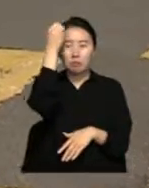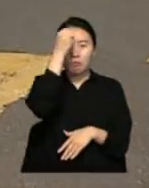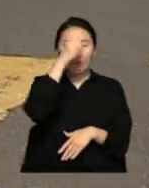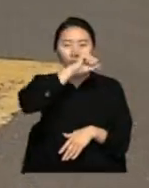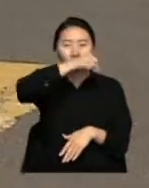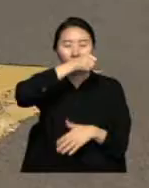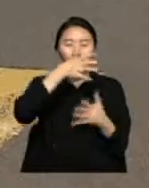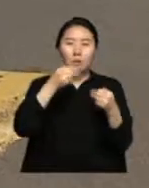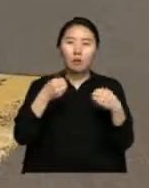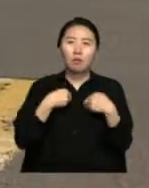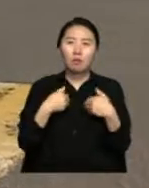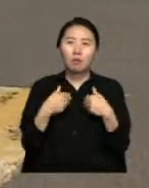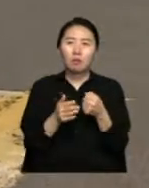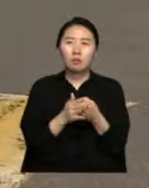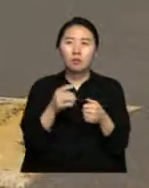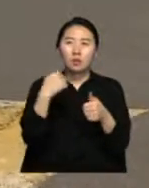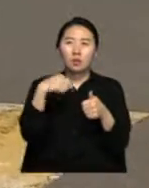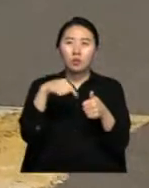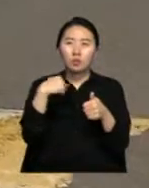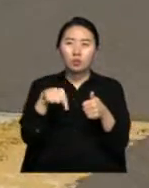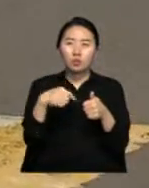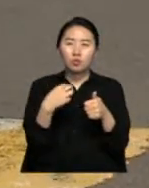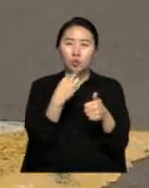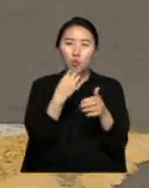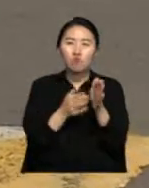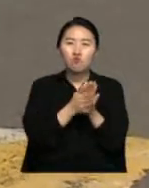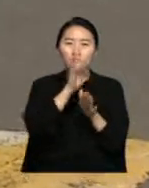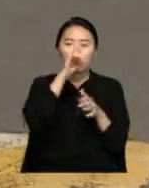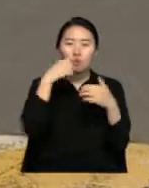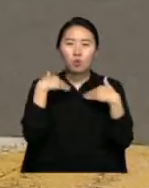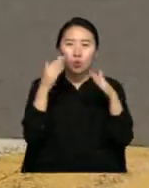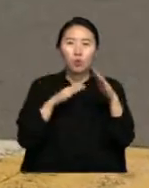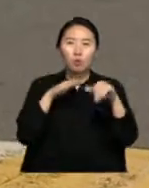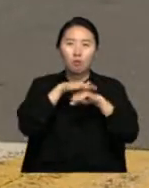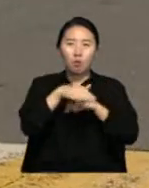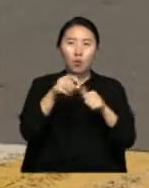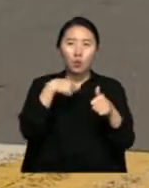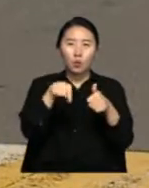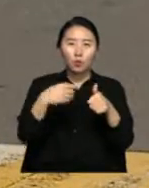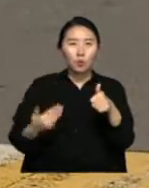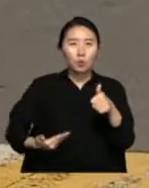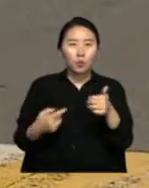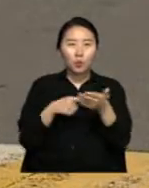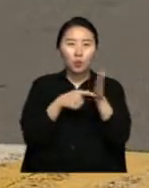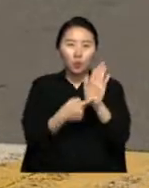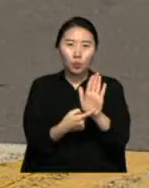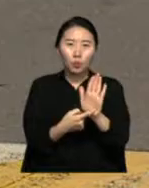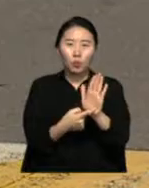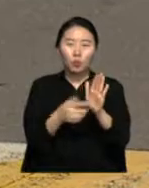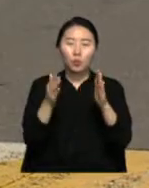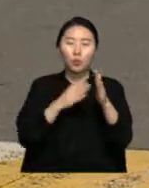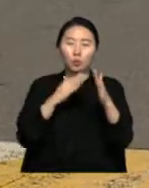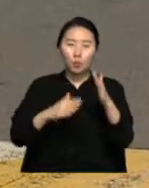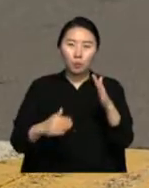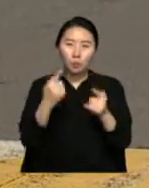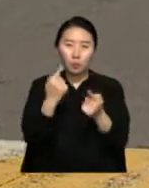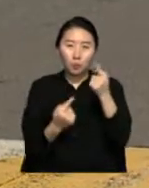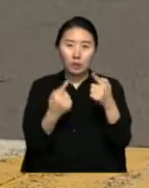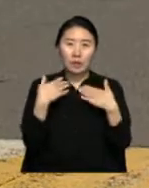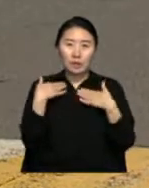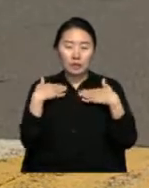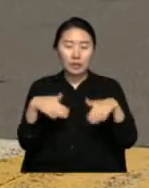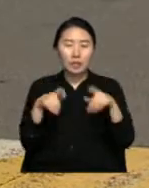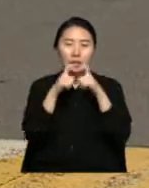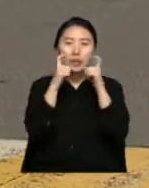힘든 상황에서 서울시 교육청은 공영형 유치원이라는 새로운 교육 모델을 제시했습니다. 공립보다 상대적으로